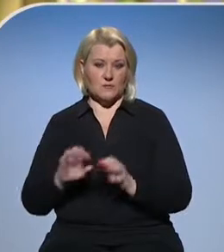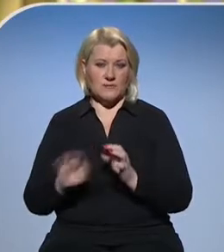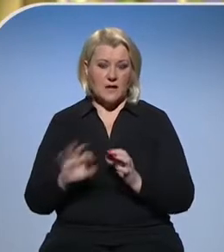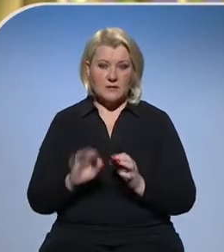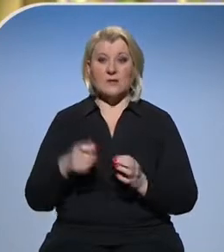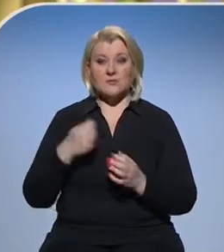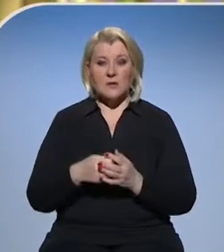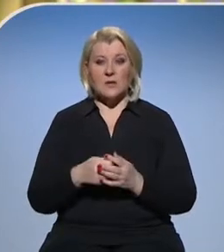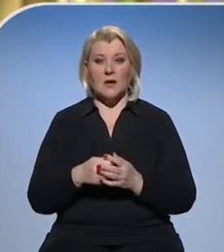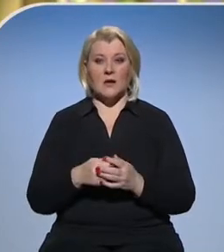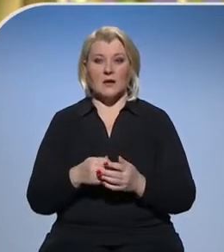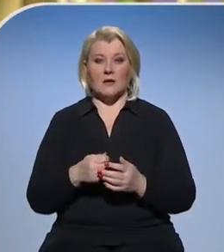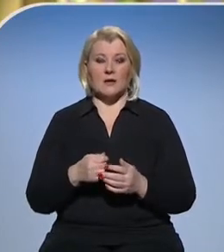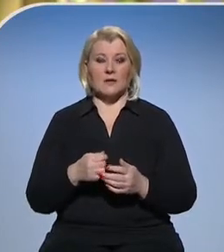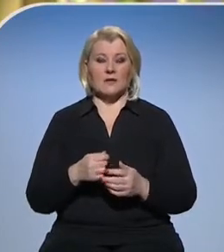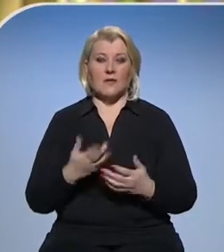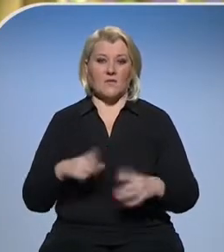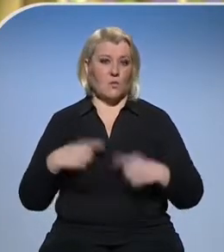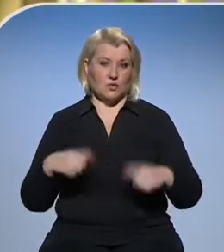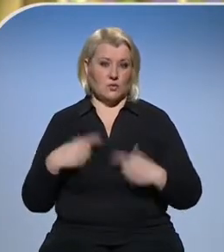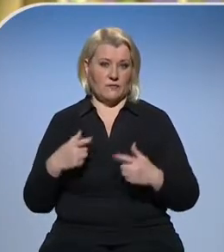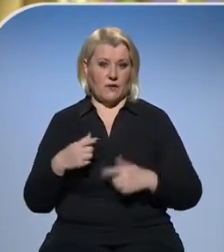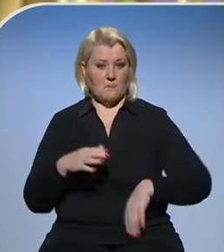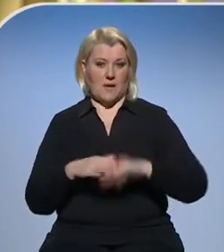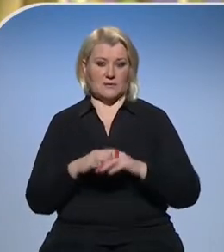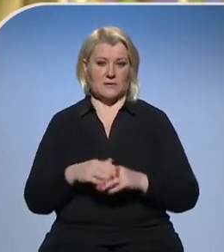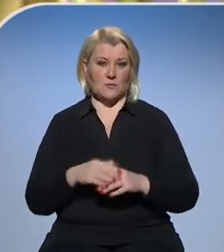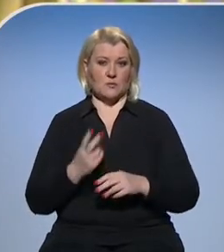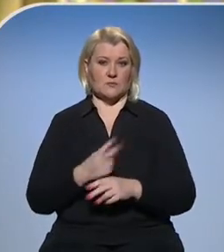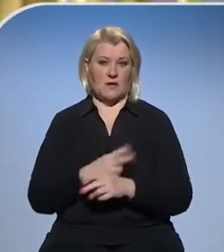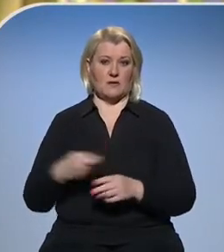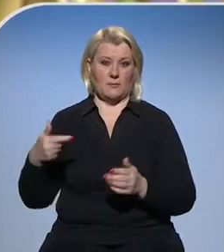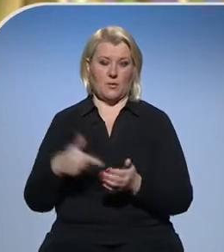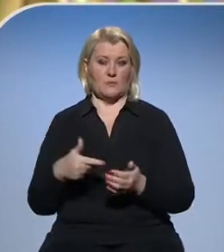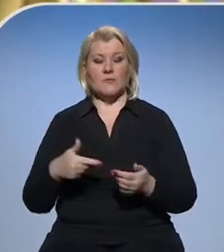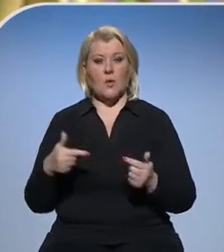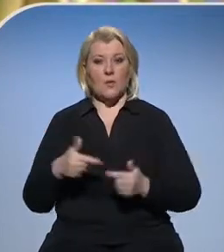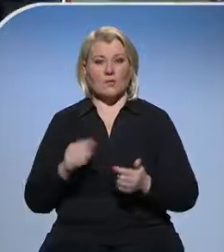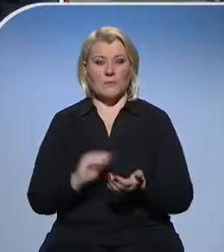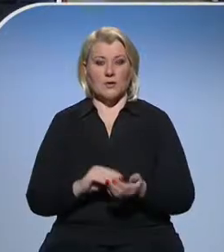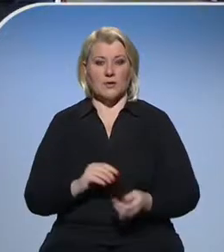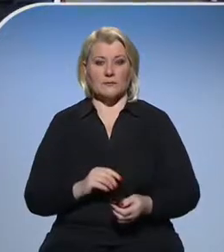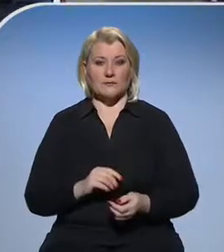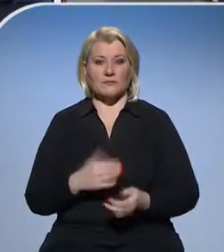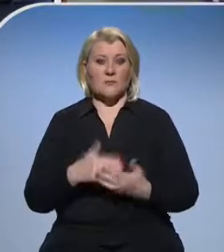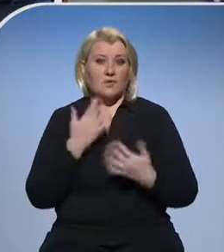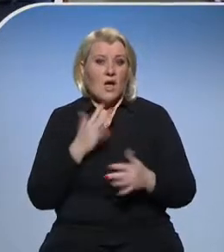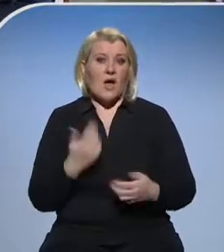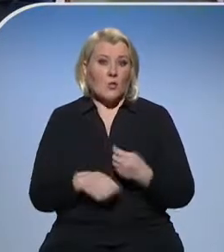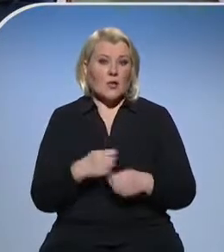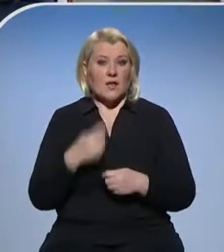že oni v průměru vlastně ani nevyužívají na maximum, co jim nabízí státní podporu na to spoření. Co by tedy měli udělat, aby ji využili na